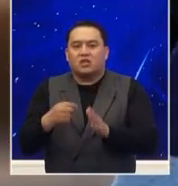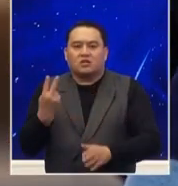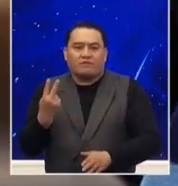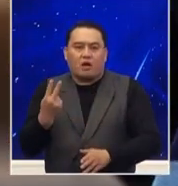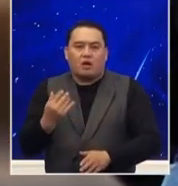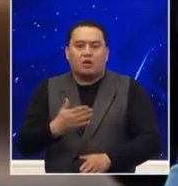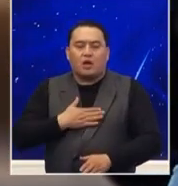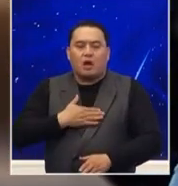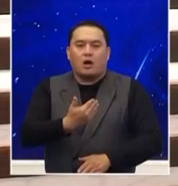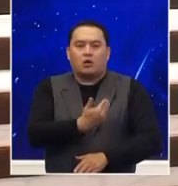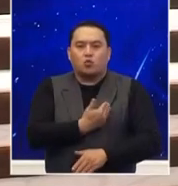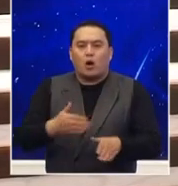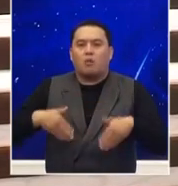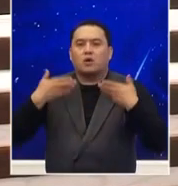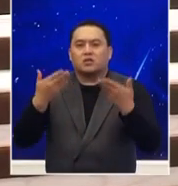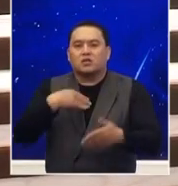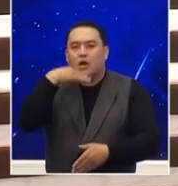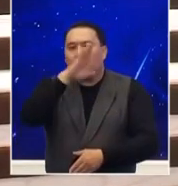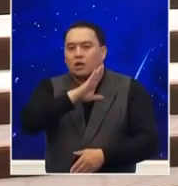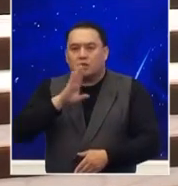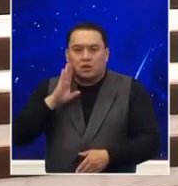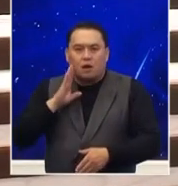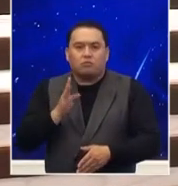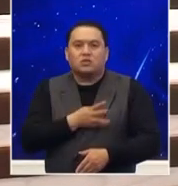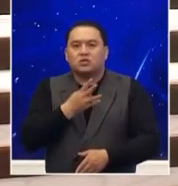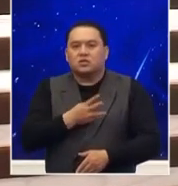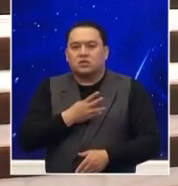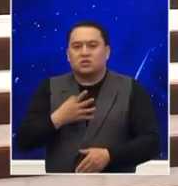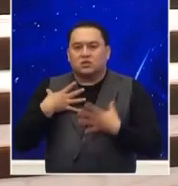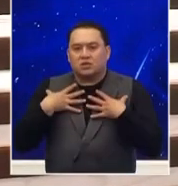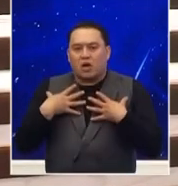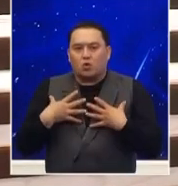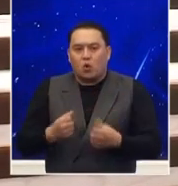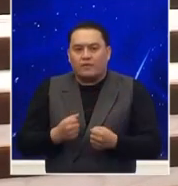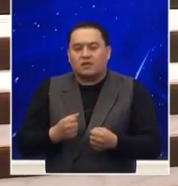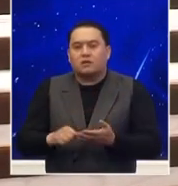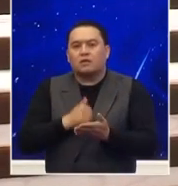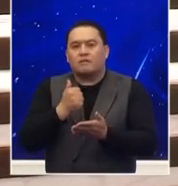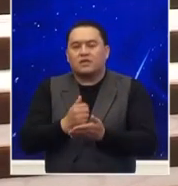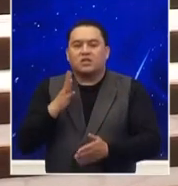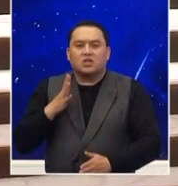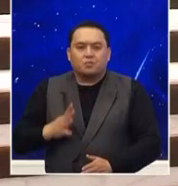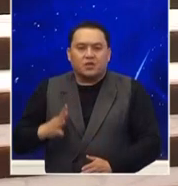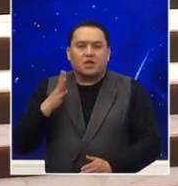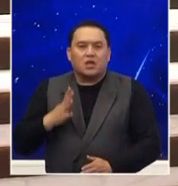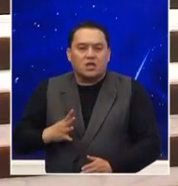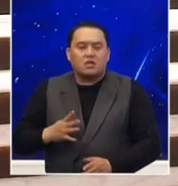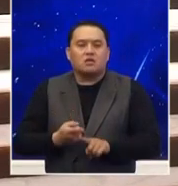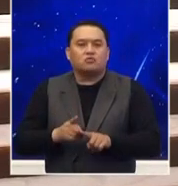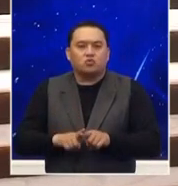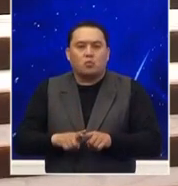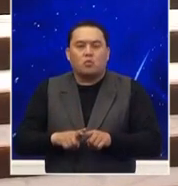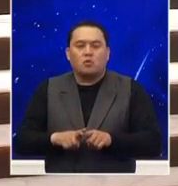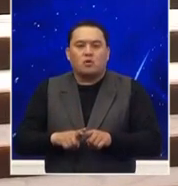бы хотелось обратиться к нашим родителям, пожелать им крепкого здоровья, самое главное, терпения, потому что сейчас